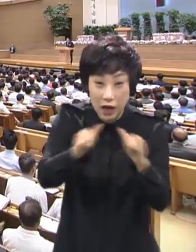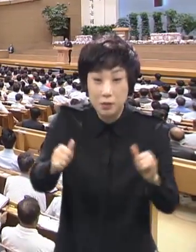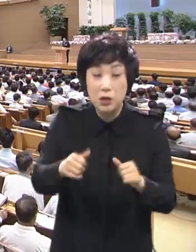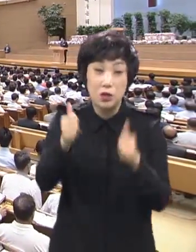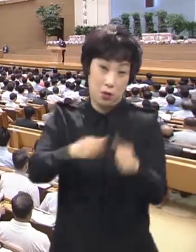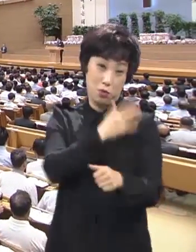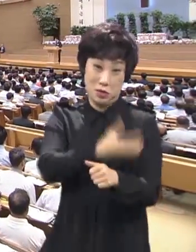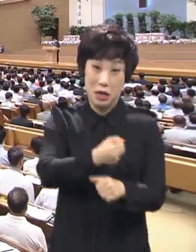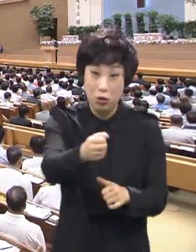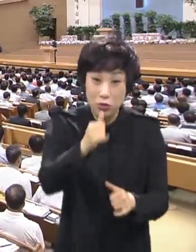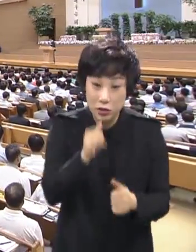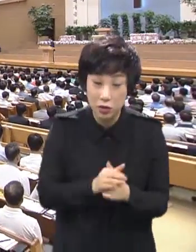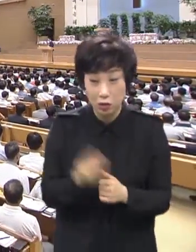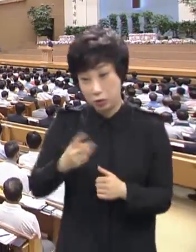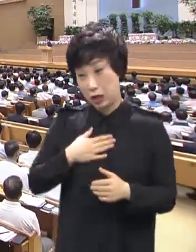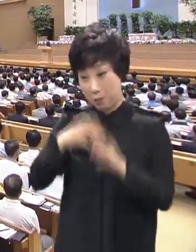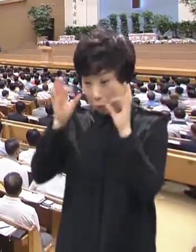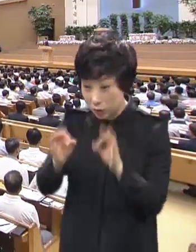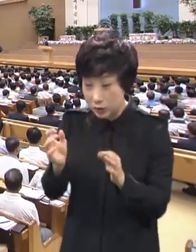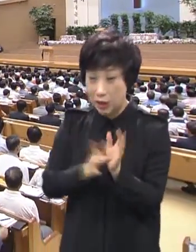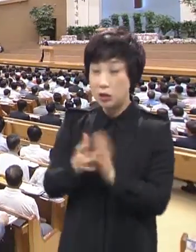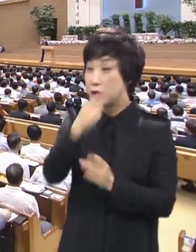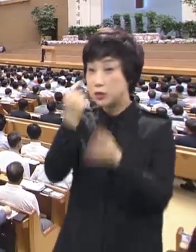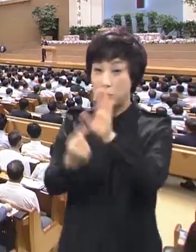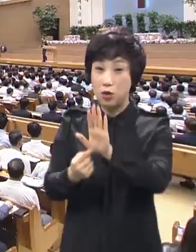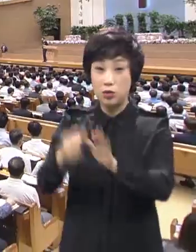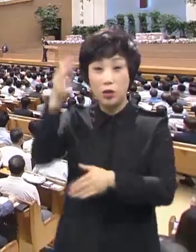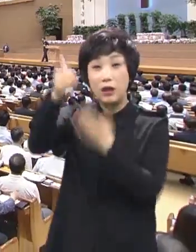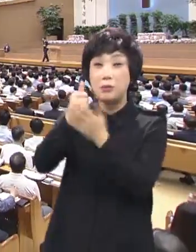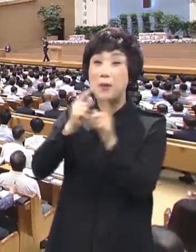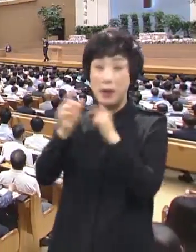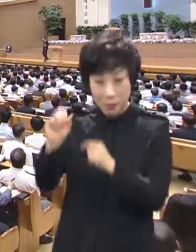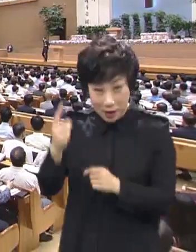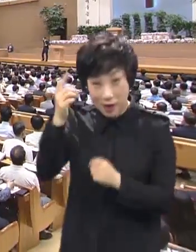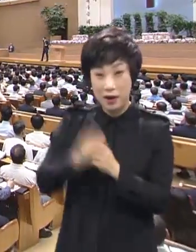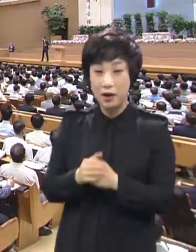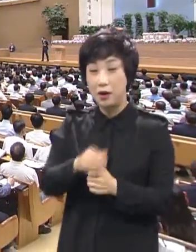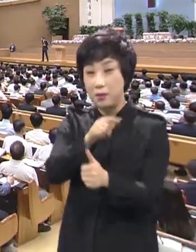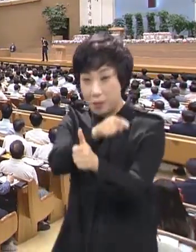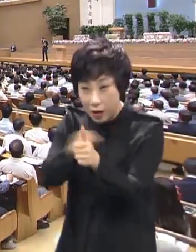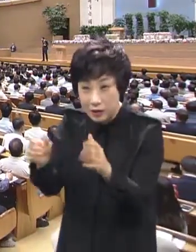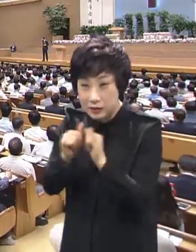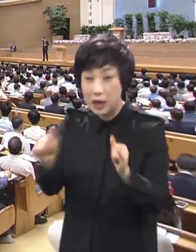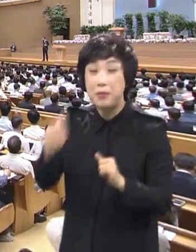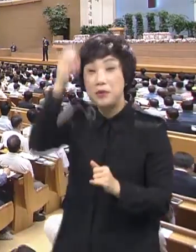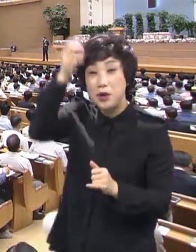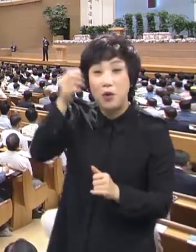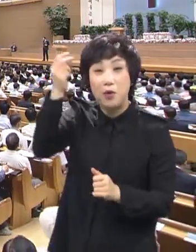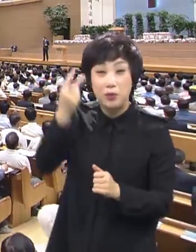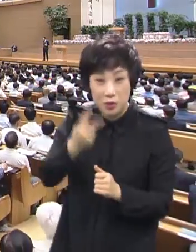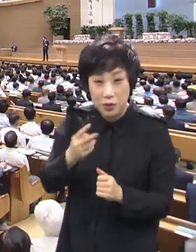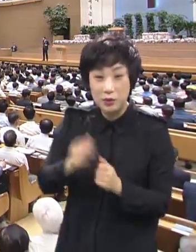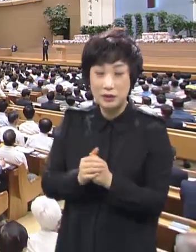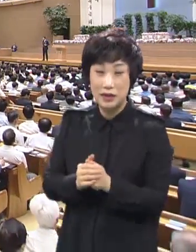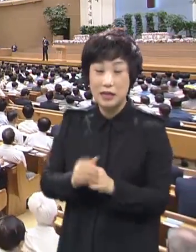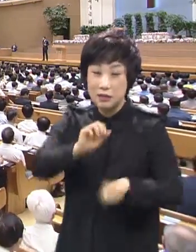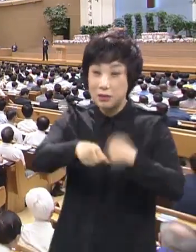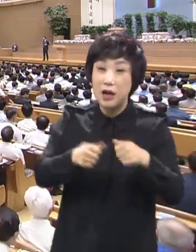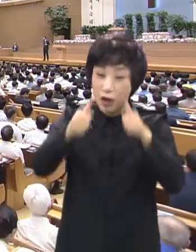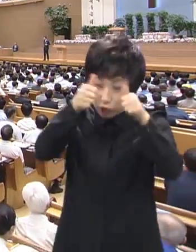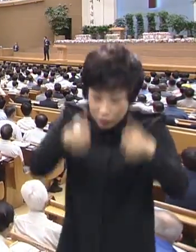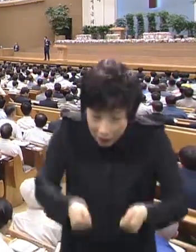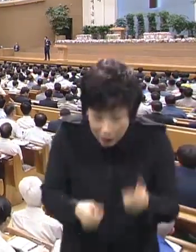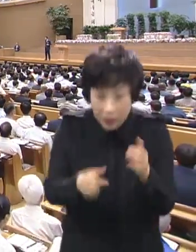심판하는 권세를 받았더라. 또 내가 보니 예수의 증거와 하나님의 말씀을 인하여 목베임을 받은 자의 영혼들과 또 짐승과